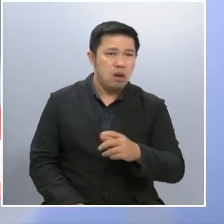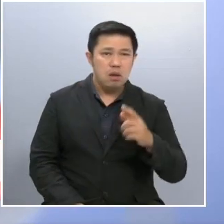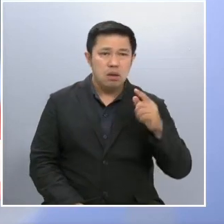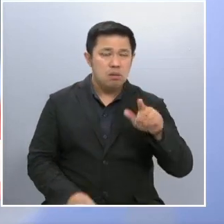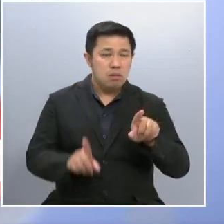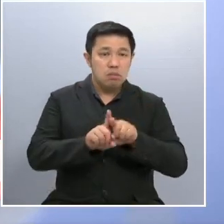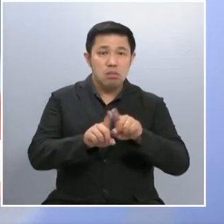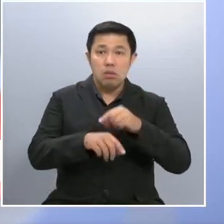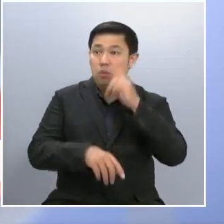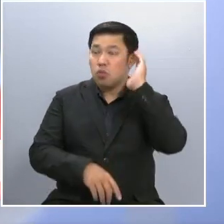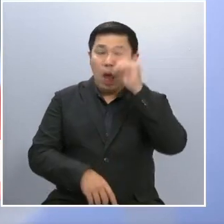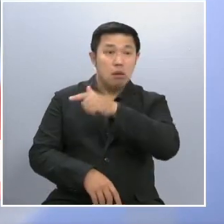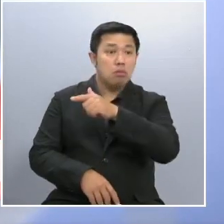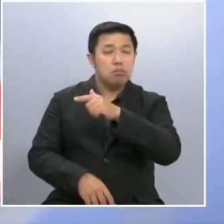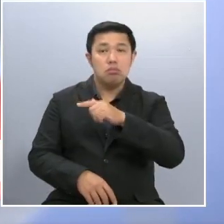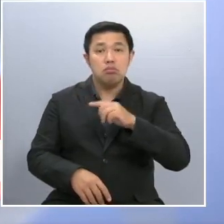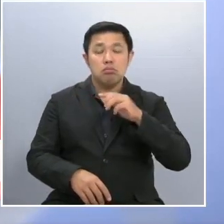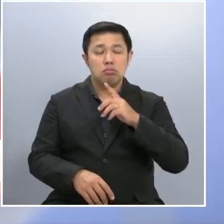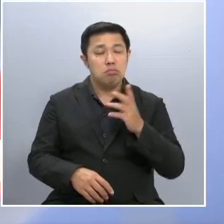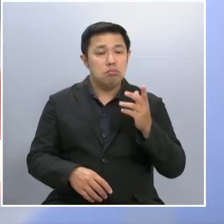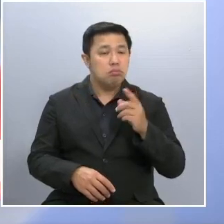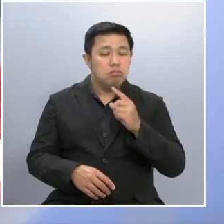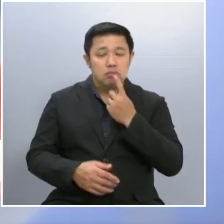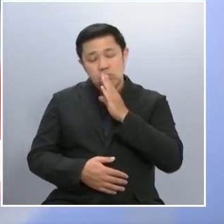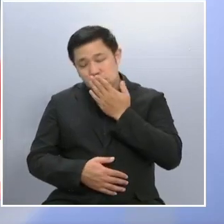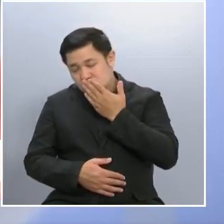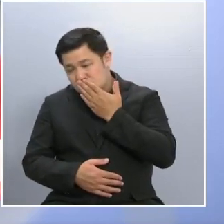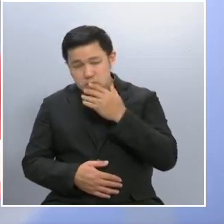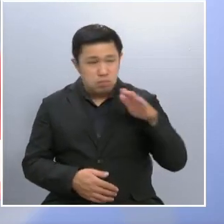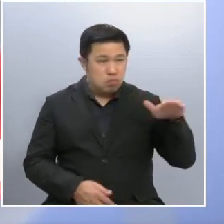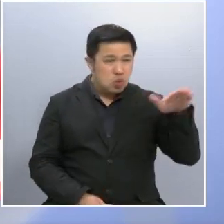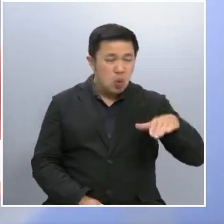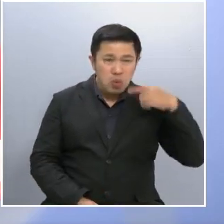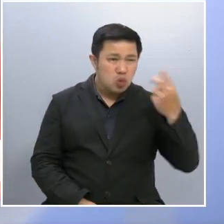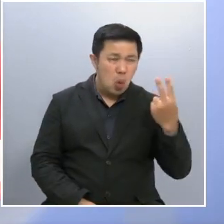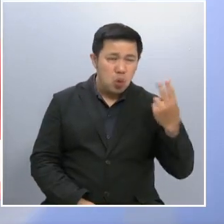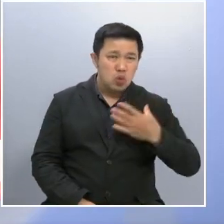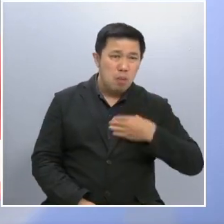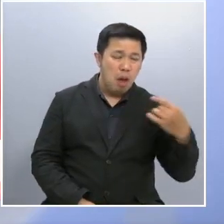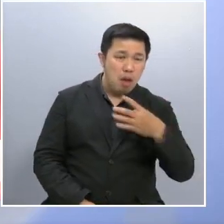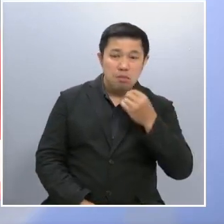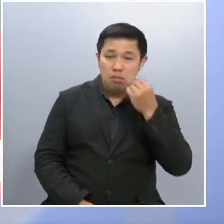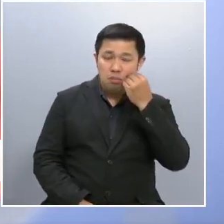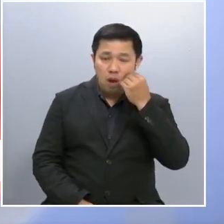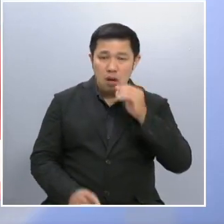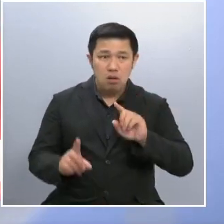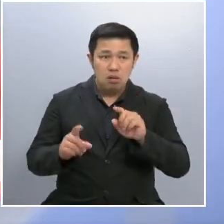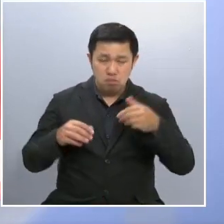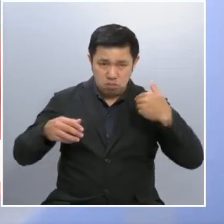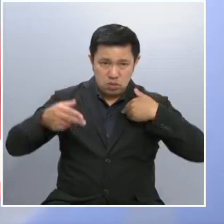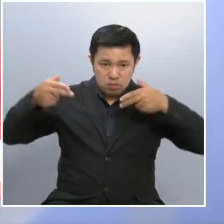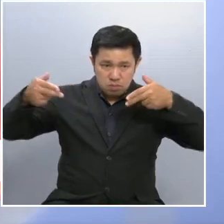ไม่เคยตอบโต้เลยมีสองพี่น้องนี่แล้วก็ในบ้านก็ต่างคนต่างติดกล้องกันนั้น